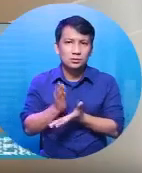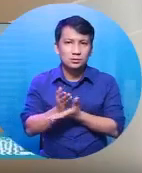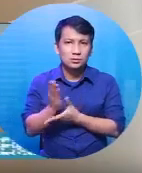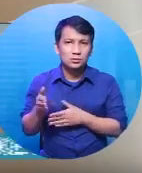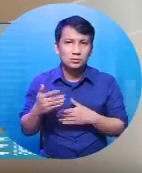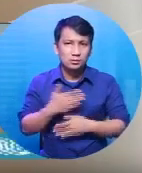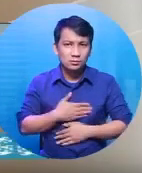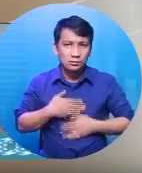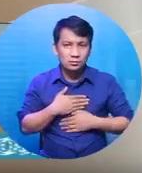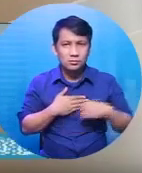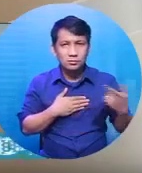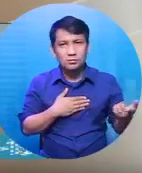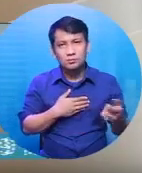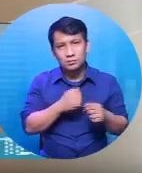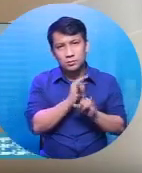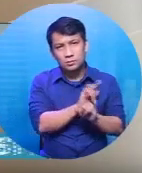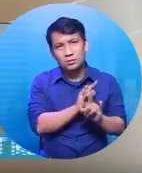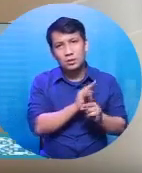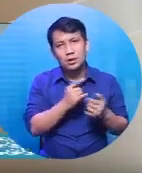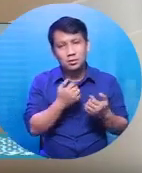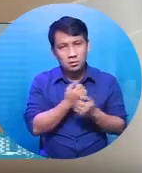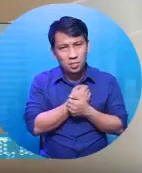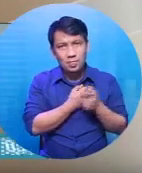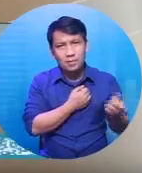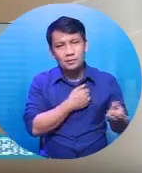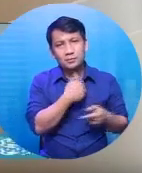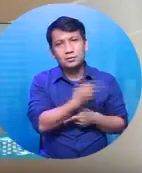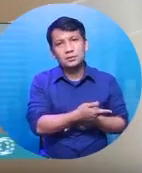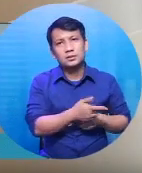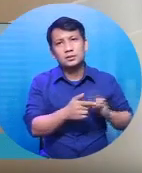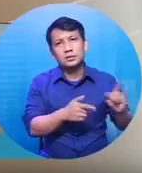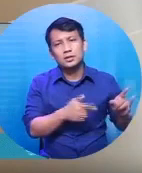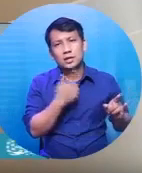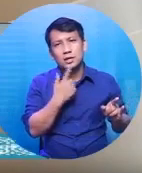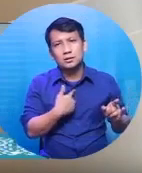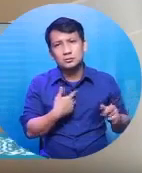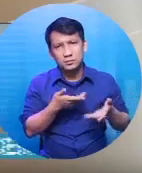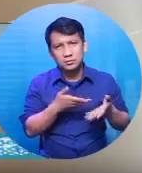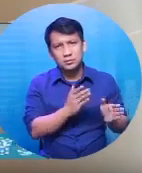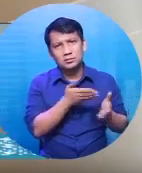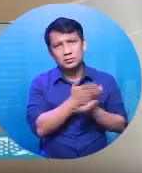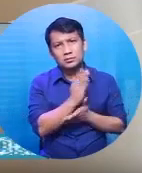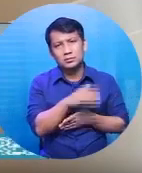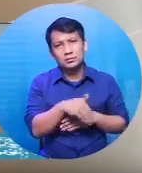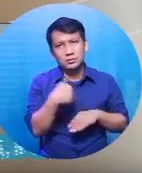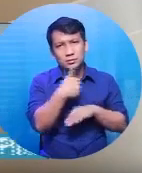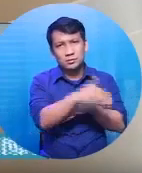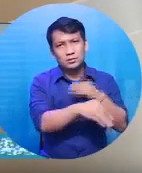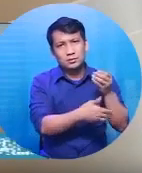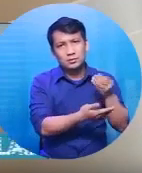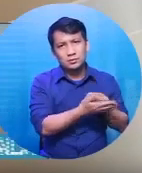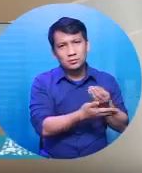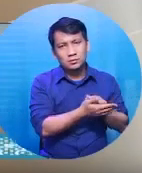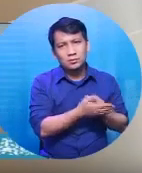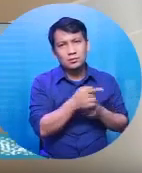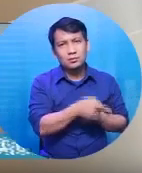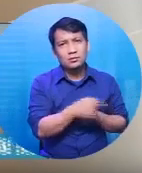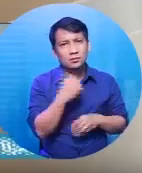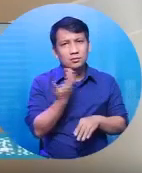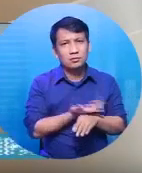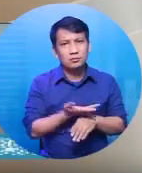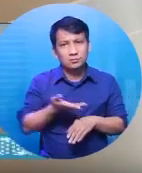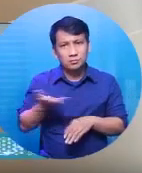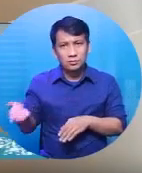Nay, na lumigaya, magbahal. At yung kanyang minamahal dito, karapatan din naman niya na padalhan po ng pera. Yung kasi ang gusto niyo, lahat na lang sa iyo